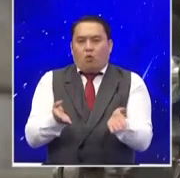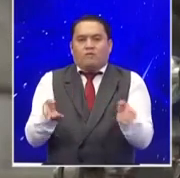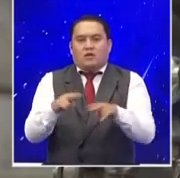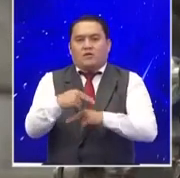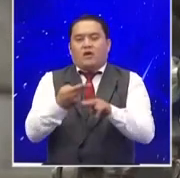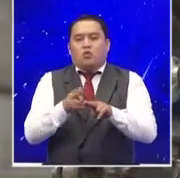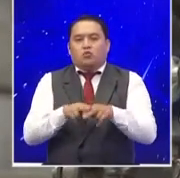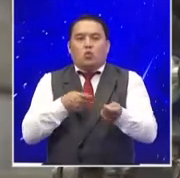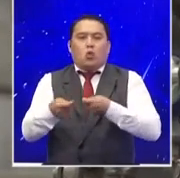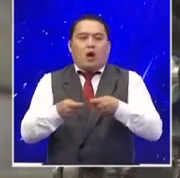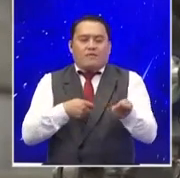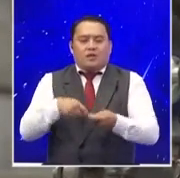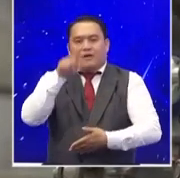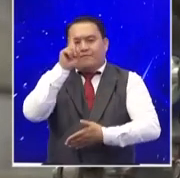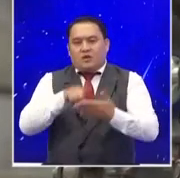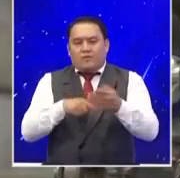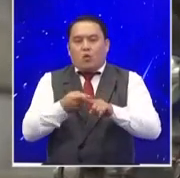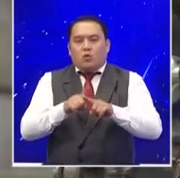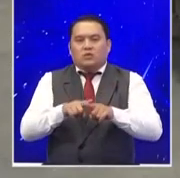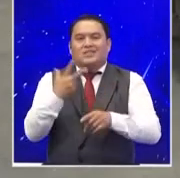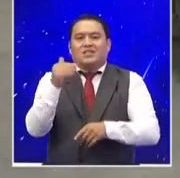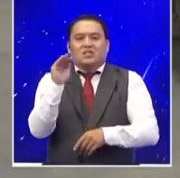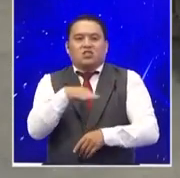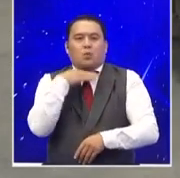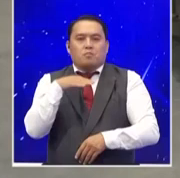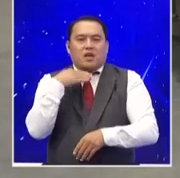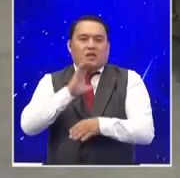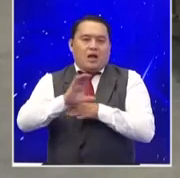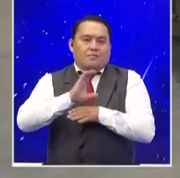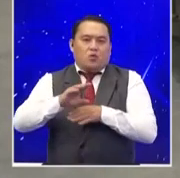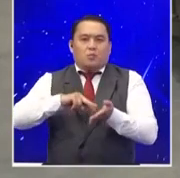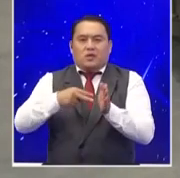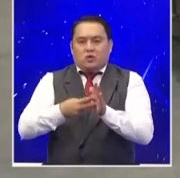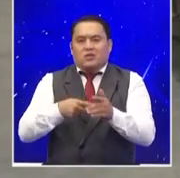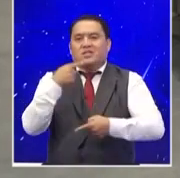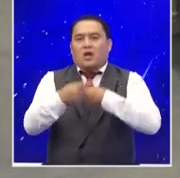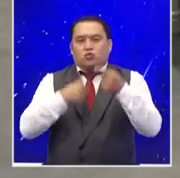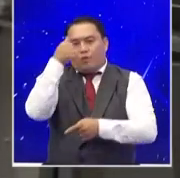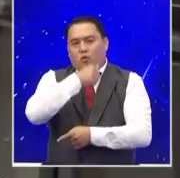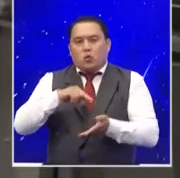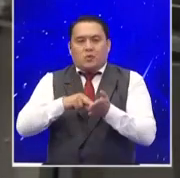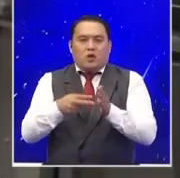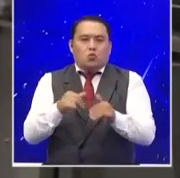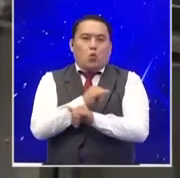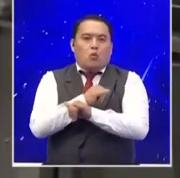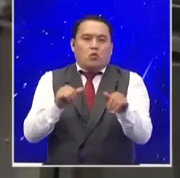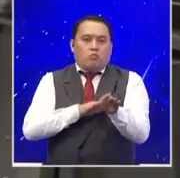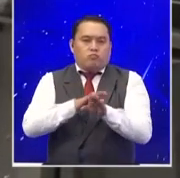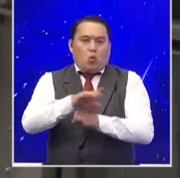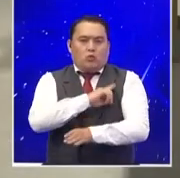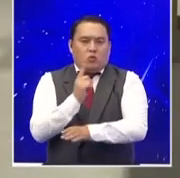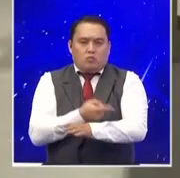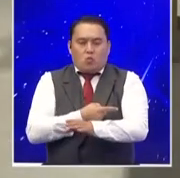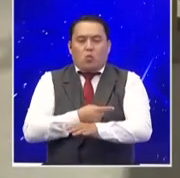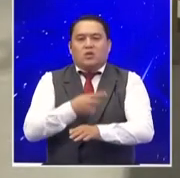году руководство птицефабрики намерено произвести 3000 тонн мяса птицы, а уже со следующего года предприятие планирует выйти на полную мощность